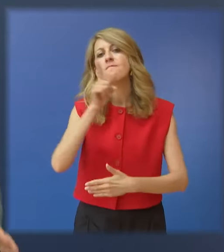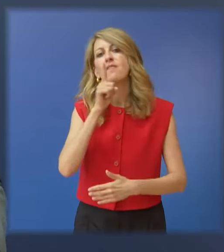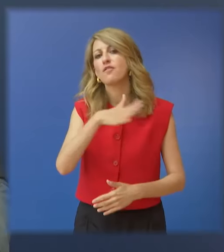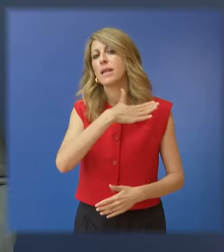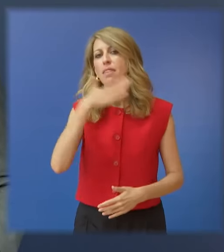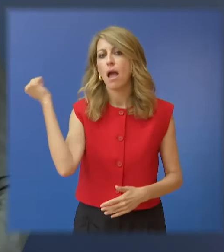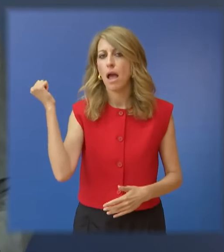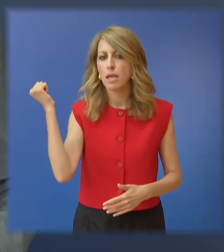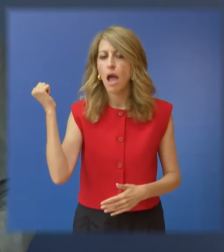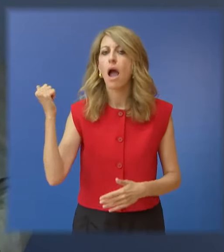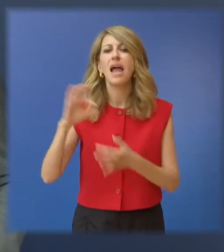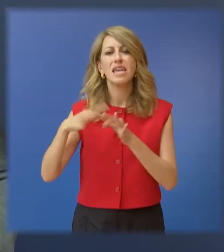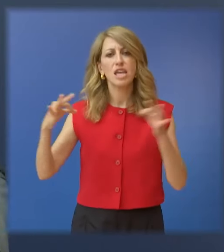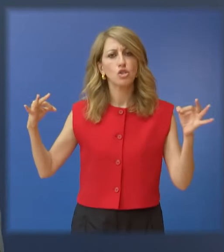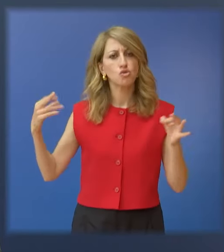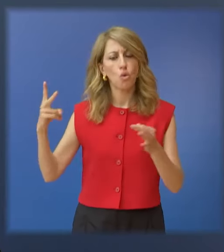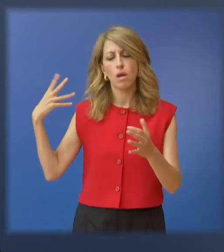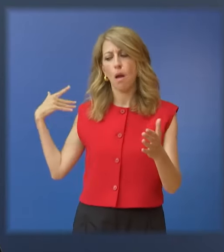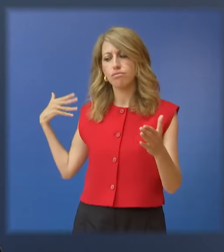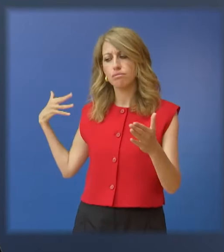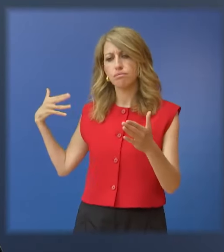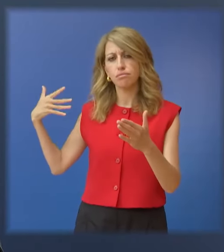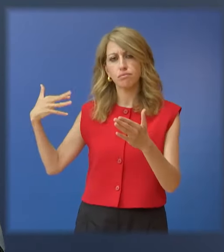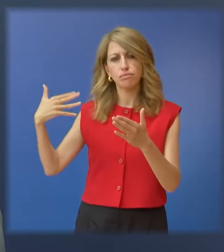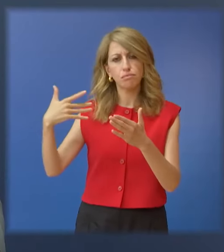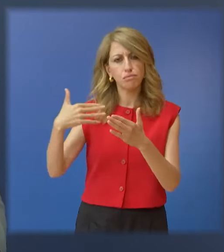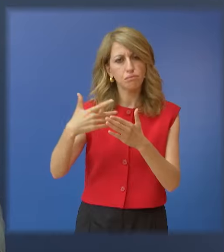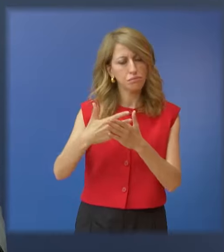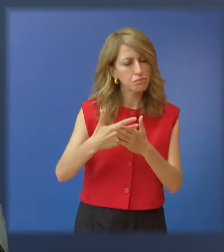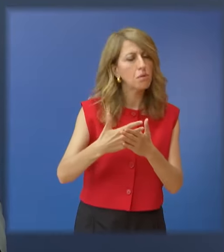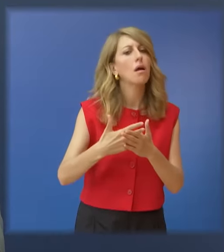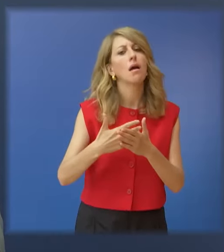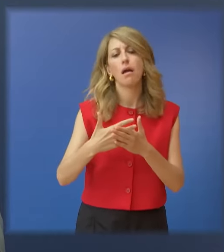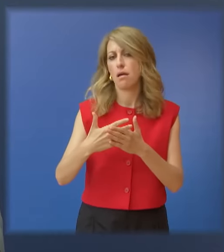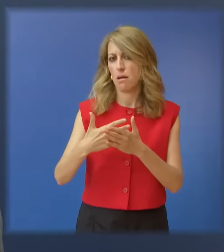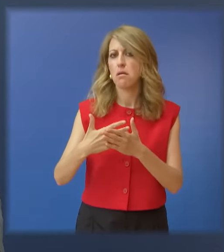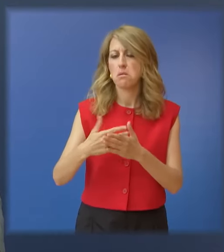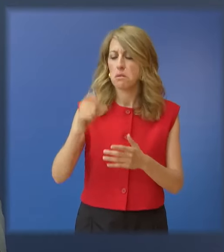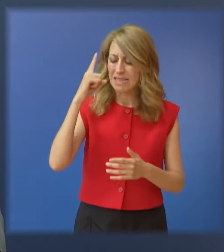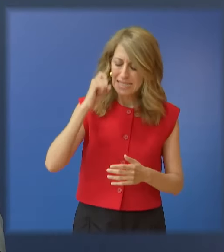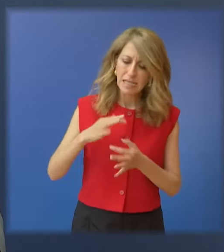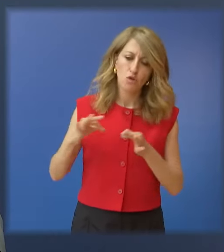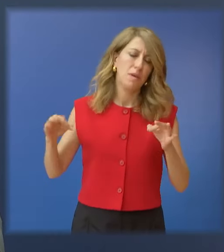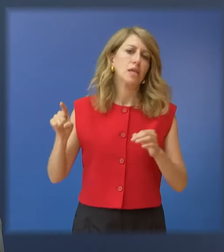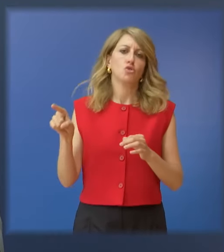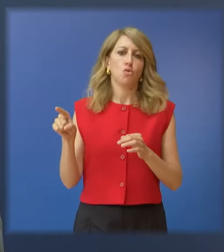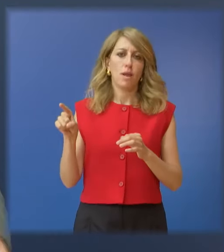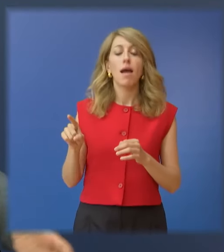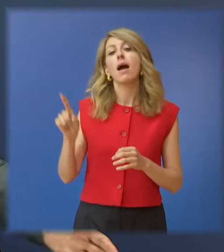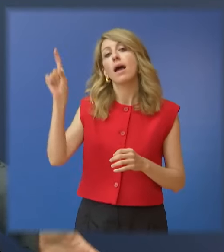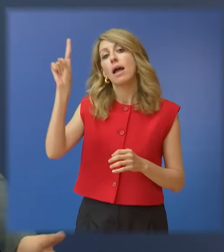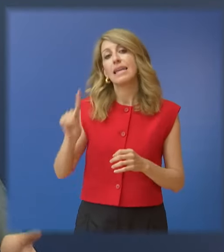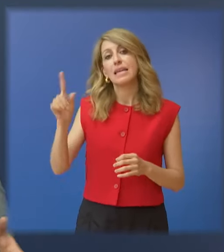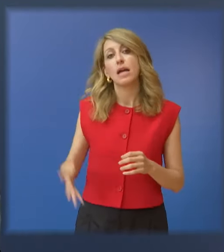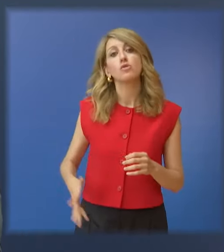δημοσίευμα αυτό δεν έχει καμία σχέση με την πραγματικότητα ο κυριάκος μητσοτάκης ως μικρομέτοχος έχει αποχωρήσει πάνω από 10